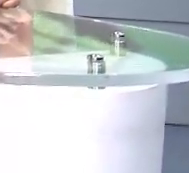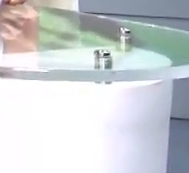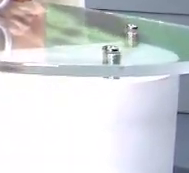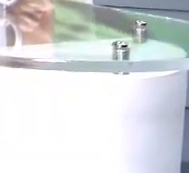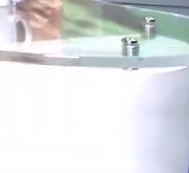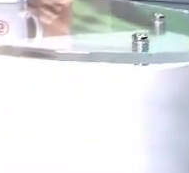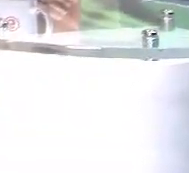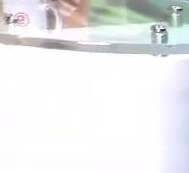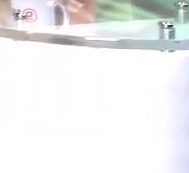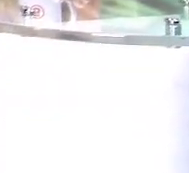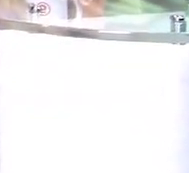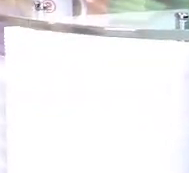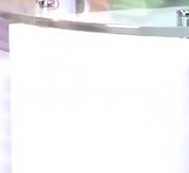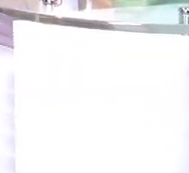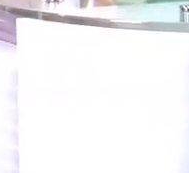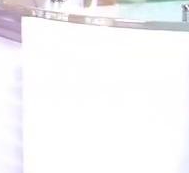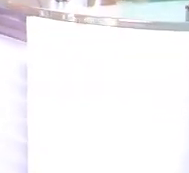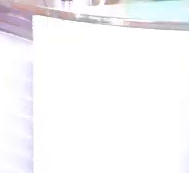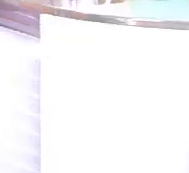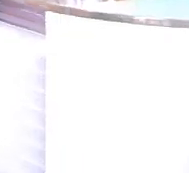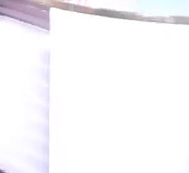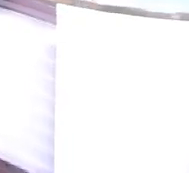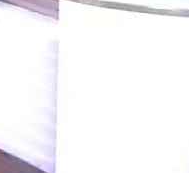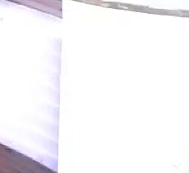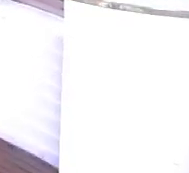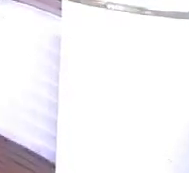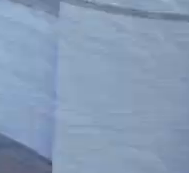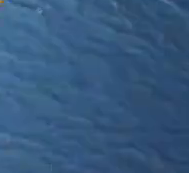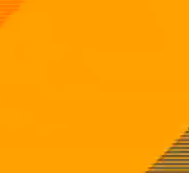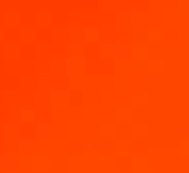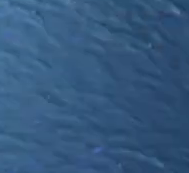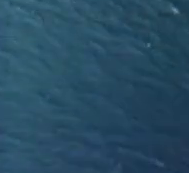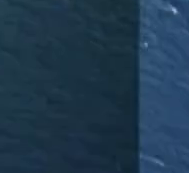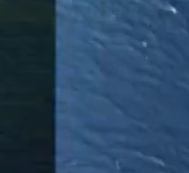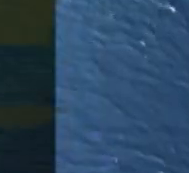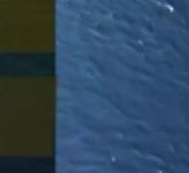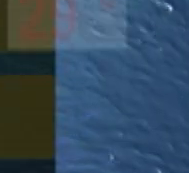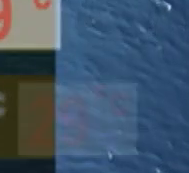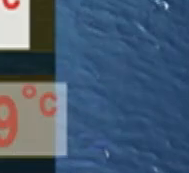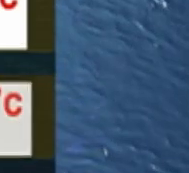pang balita at informasyon sa pagbabalik ng frontline sa umaga.